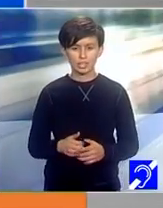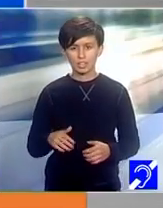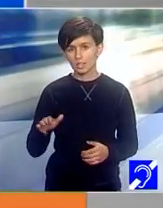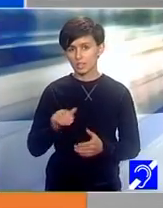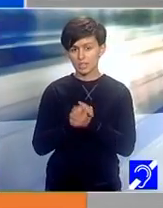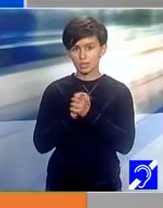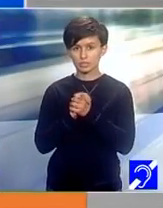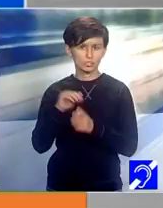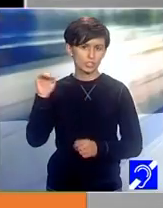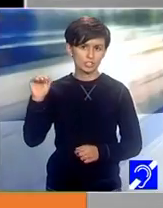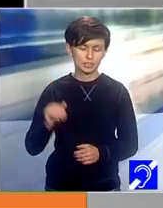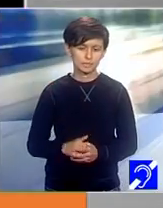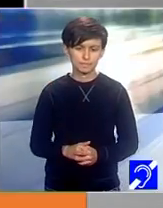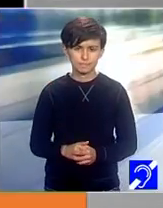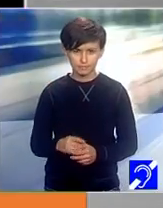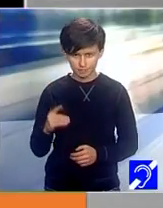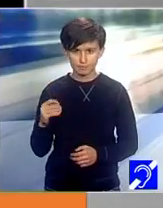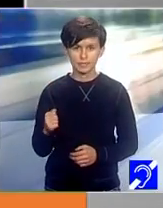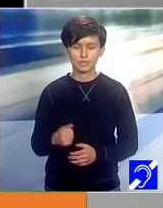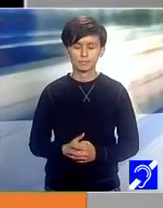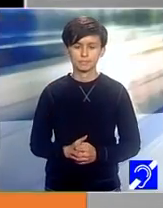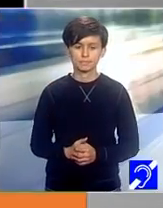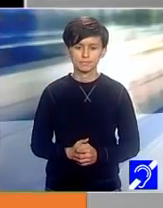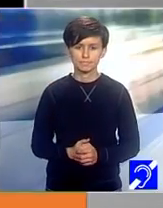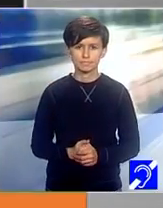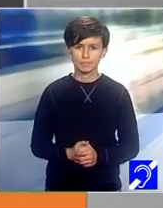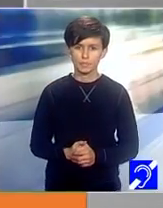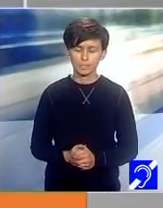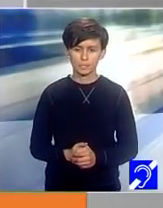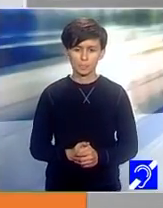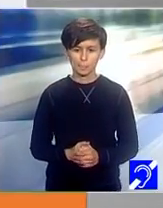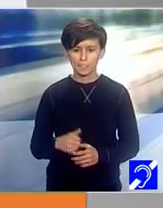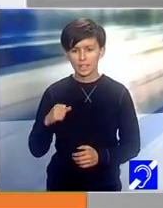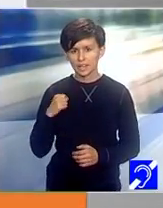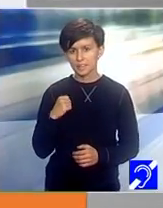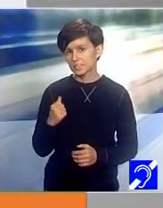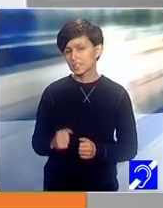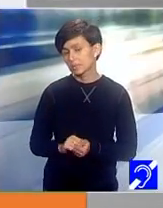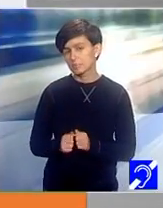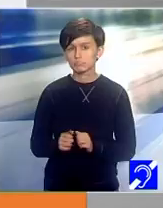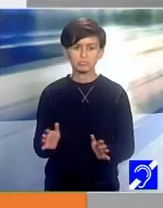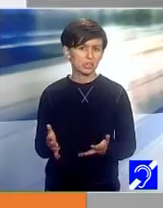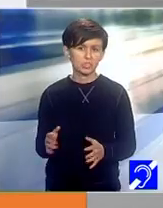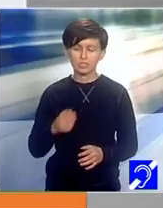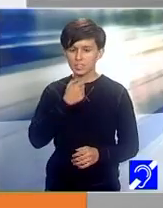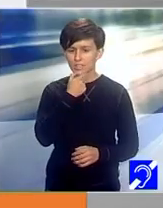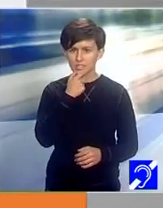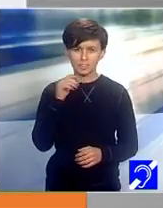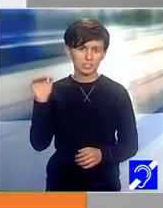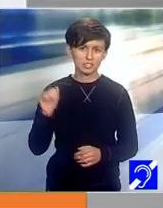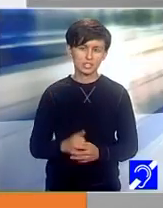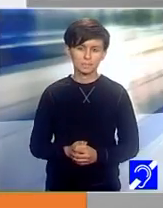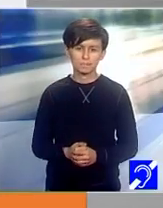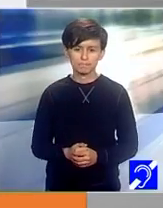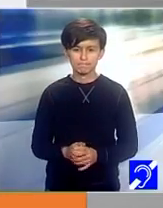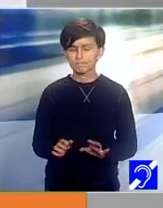succes? Da. În rândul tinerilor sau indiferent de vârstă sunt căutate? Indiferent